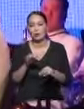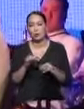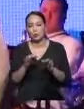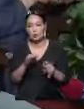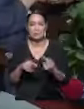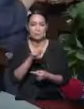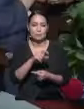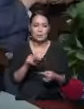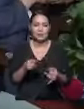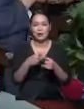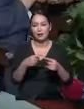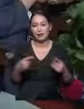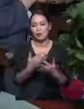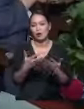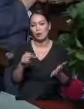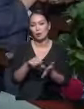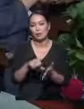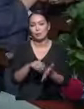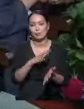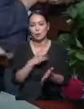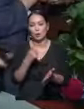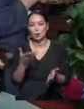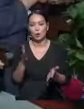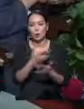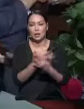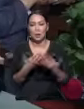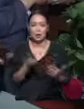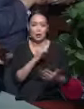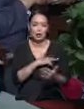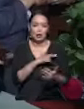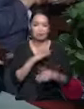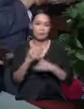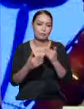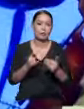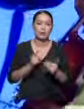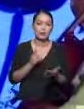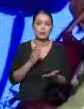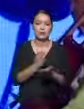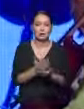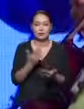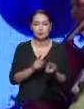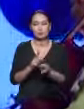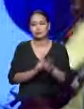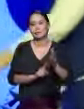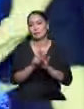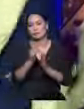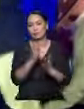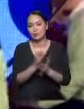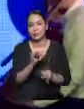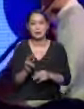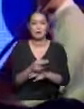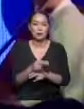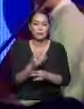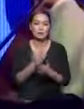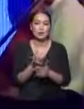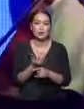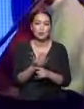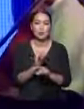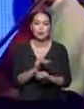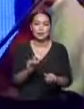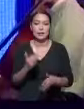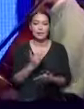многих других. Но кроме успешной карьеры, они успевают быть хорошими женами и матерями. При этом иногда воспитывая сразу несколько детей. Яркий